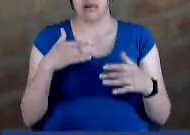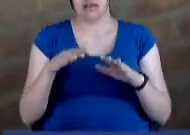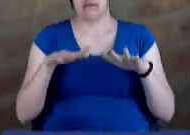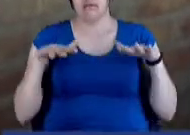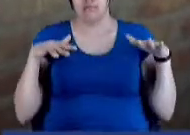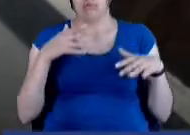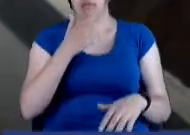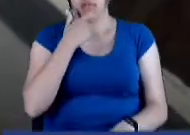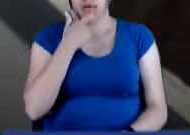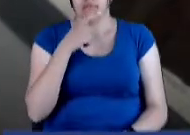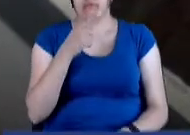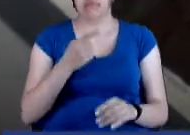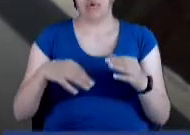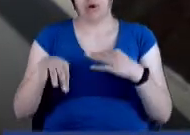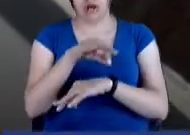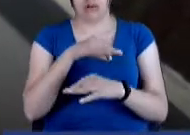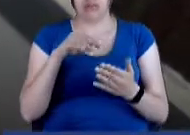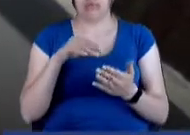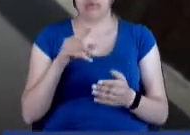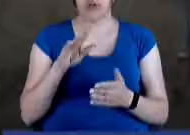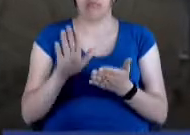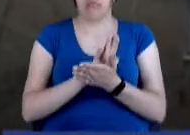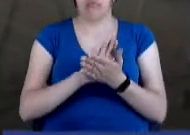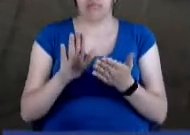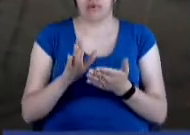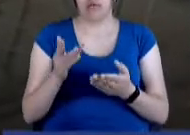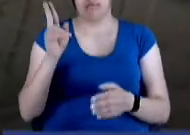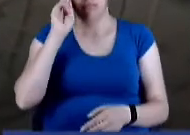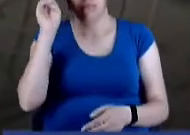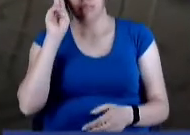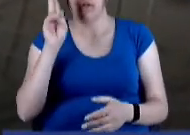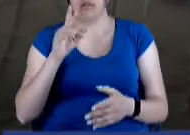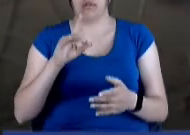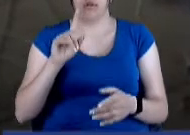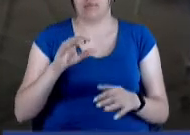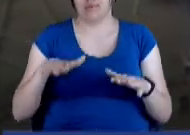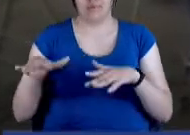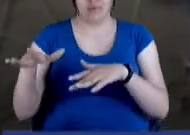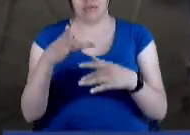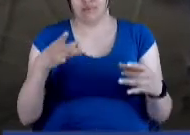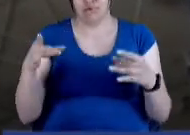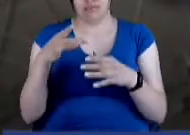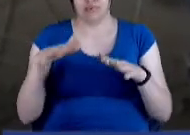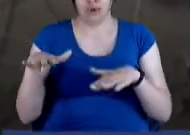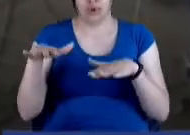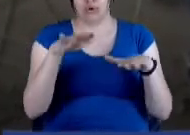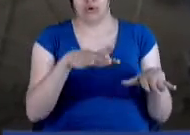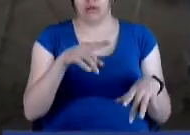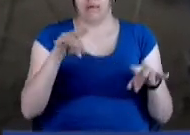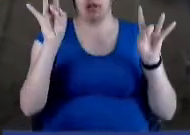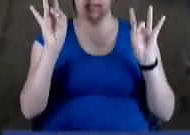цокольному приміщенні проєктом передбачено вбиральні та фуд-зону. Огромна концепція, яка буде совміщати ресторани,